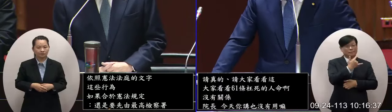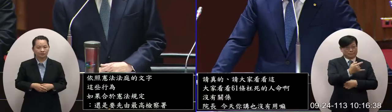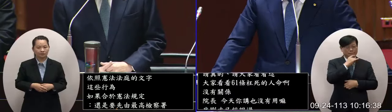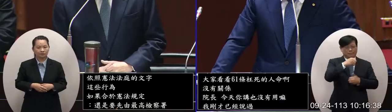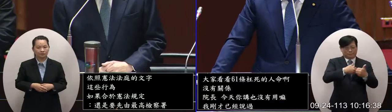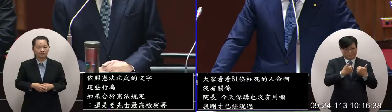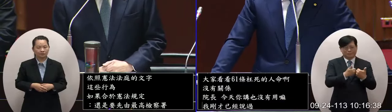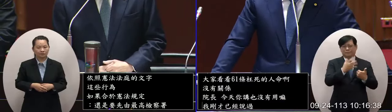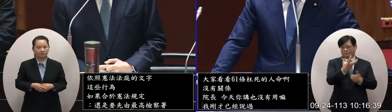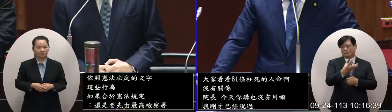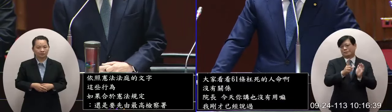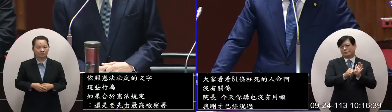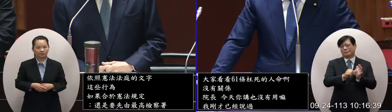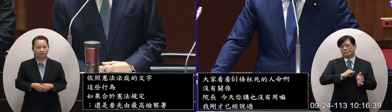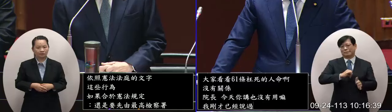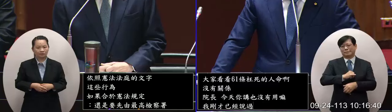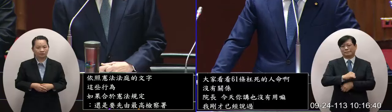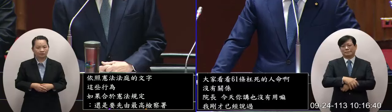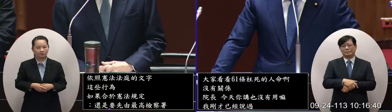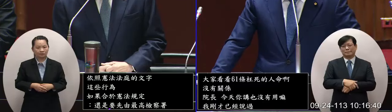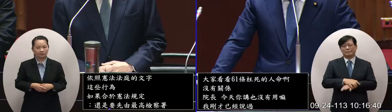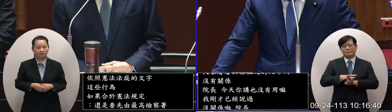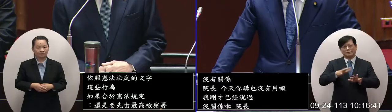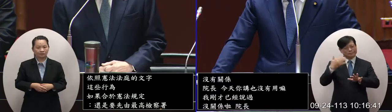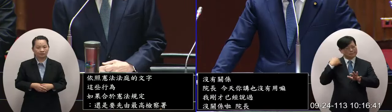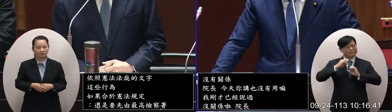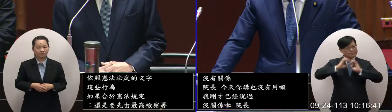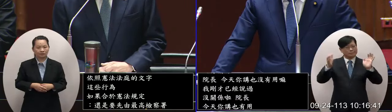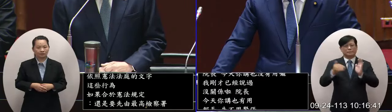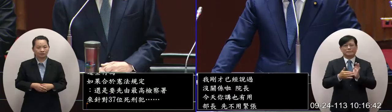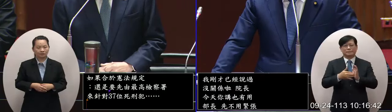会多的是。我就说过了嘛，